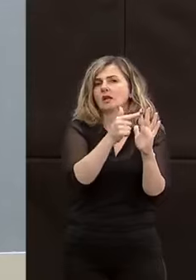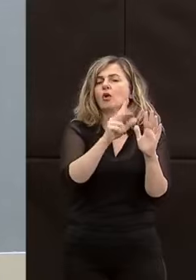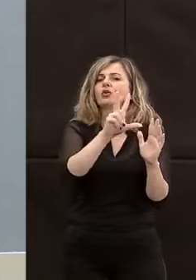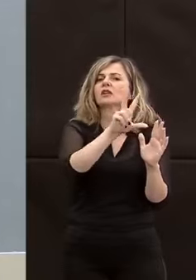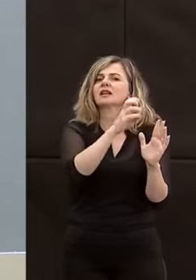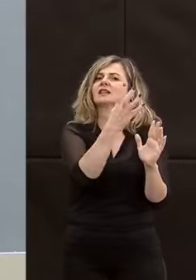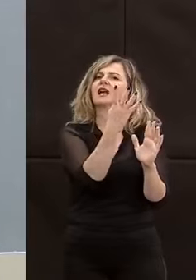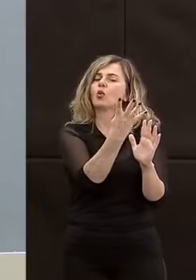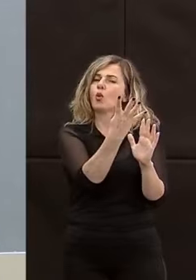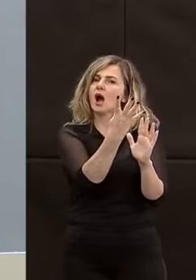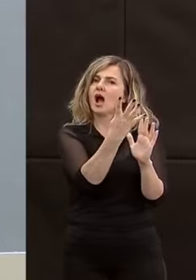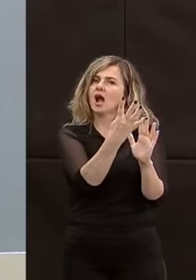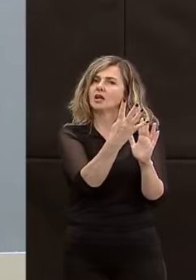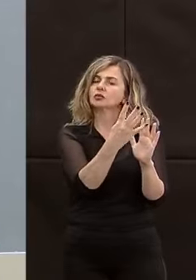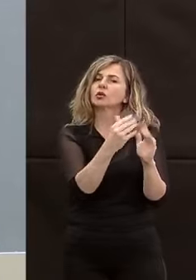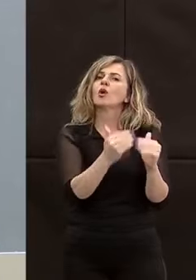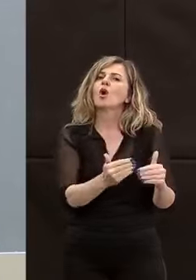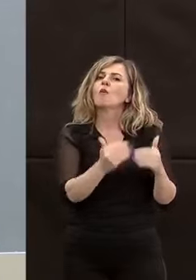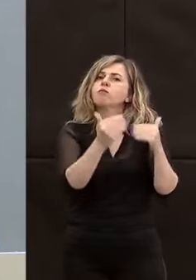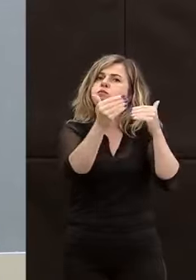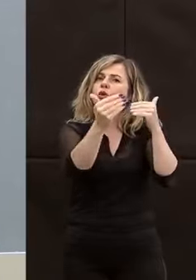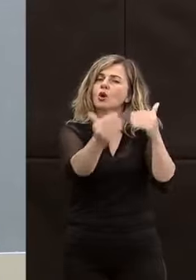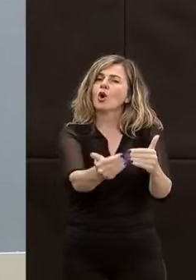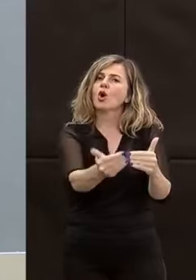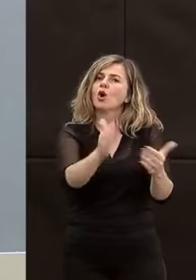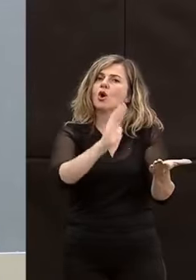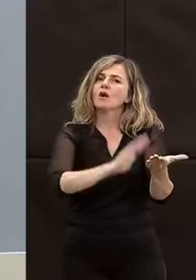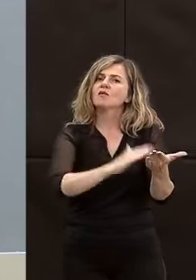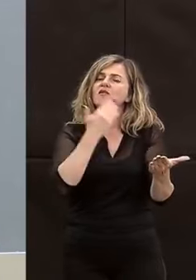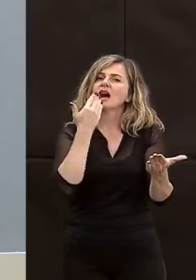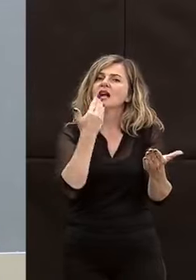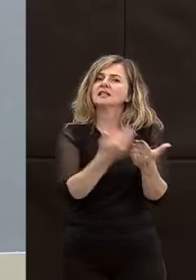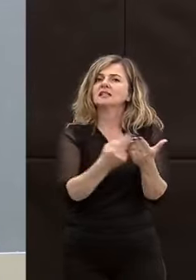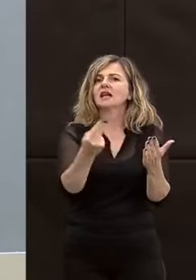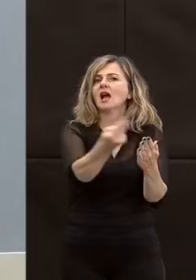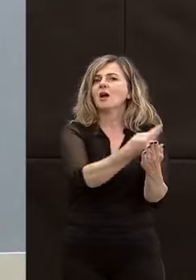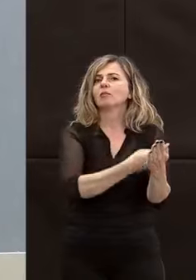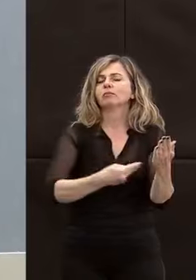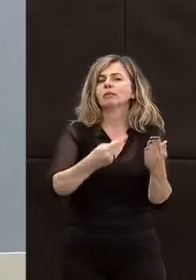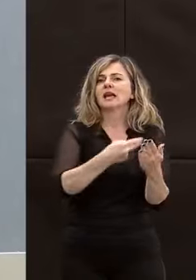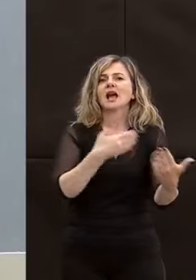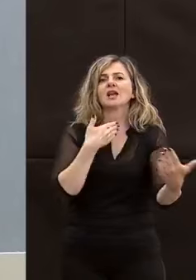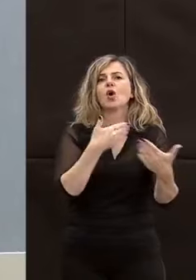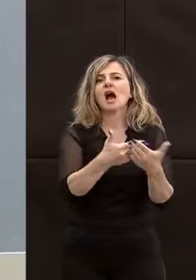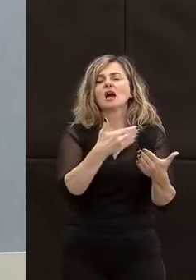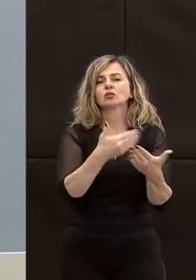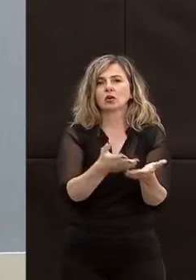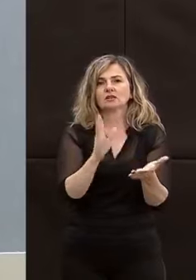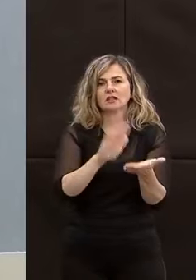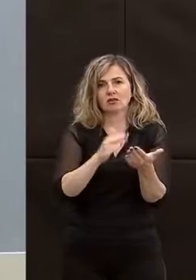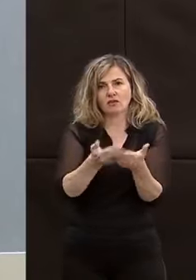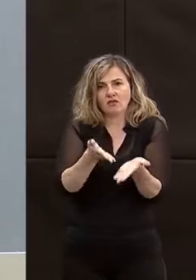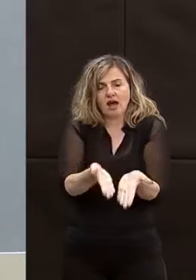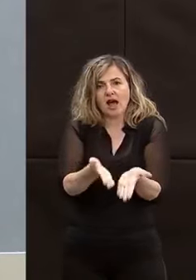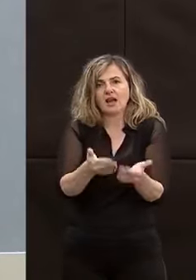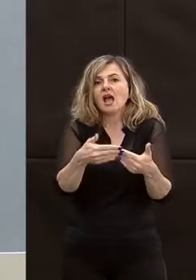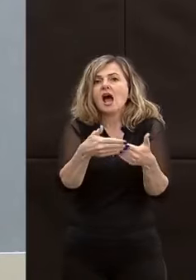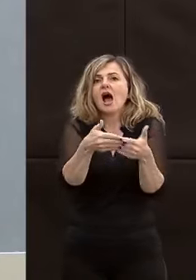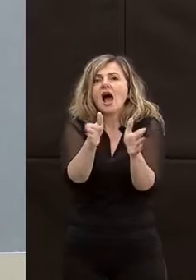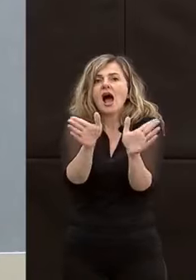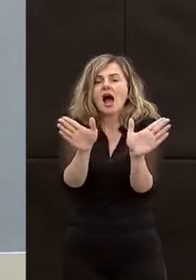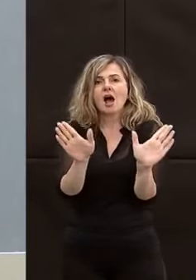34 proroghiamo la validità dei piani attuativi vigenti ampliamo la gamma